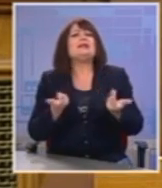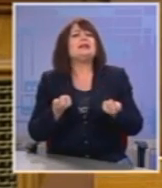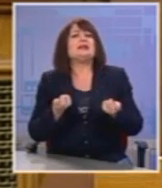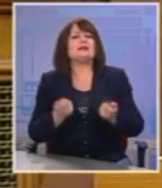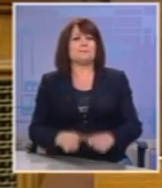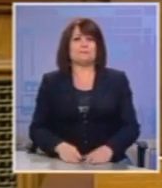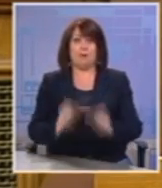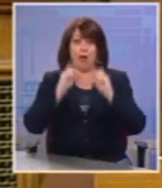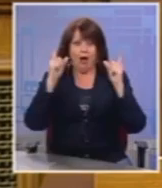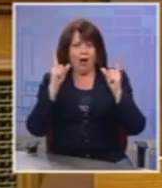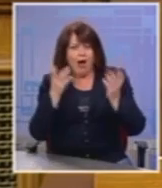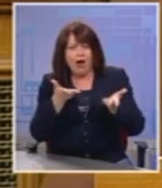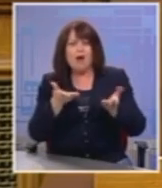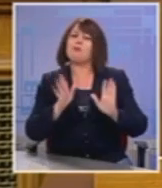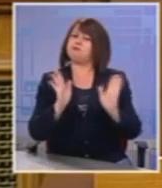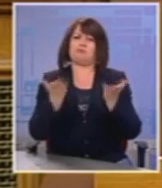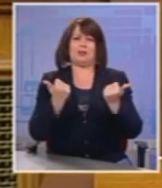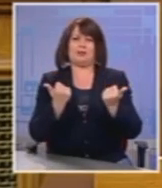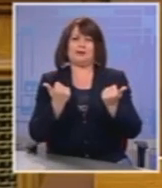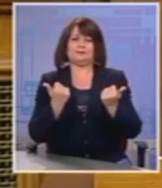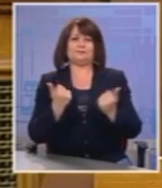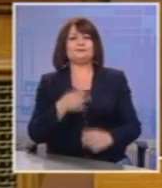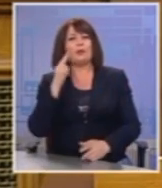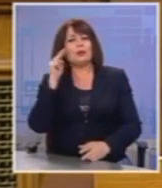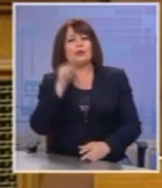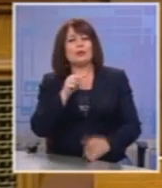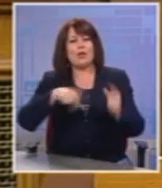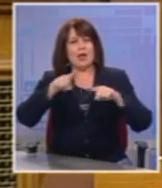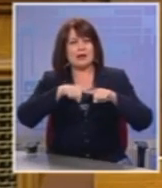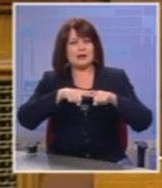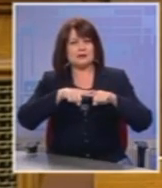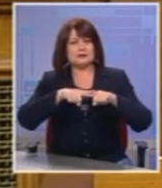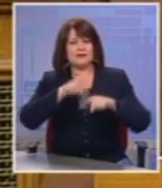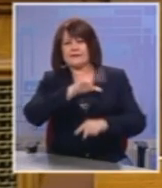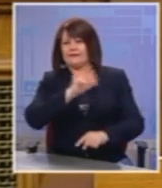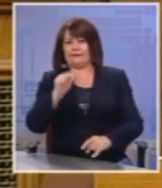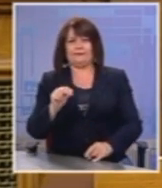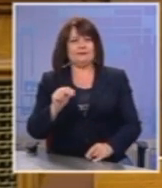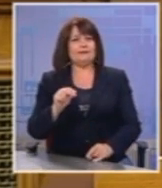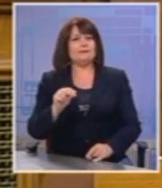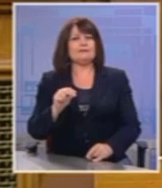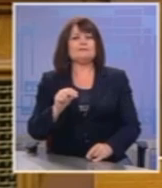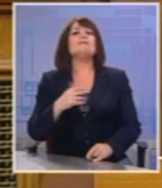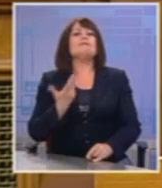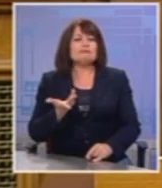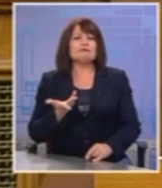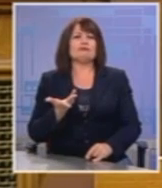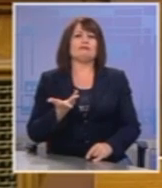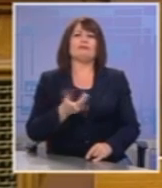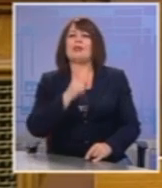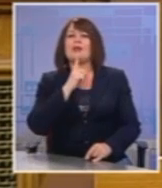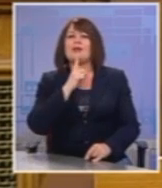πλέον εκπλήξεις αυτό που θα δούμε στην ελλάδα είναι το ίδιο που